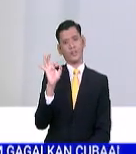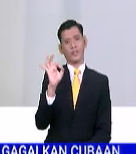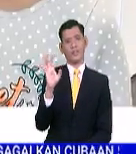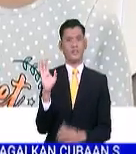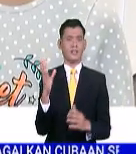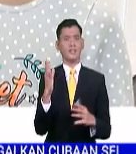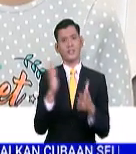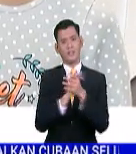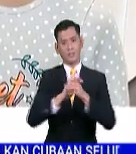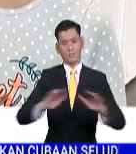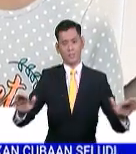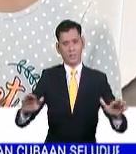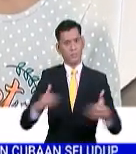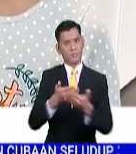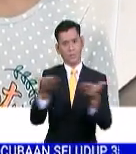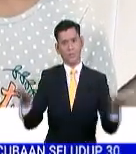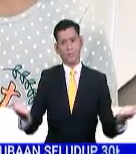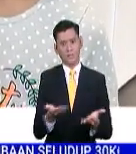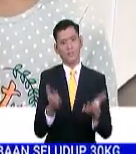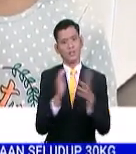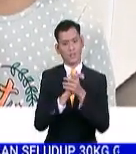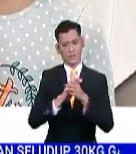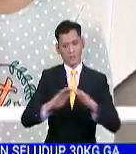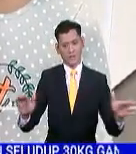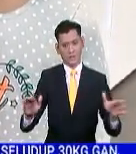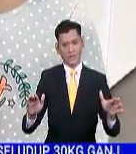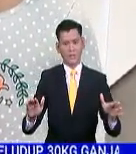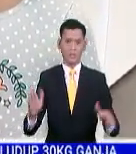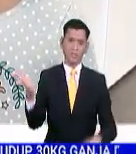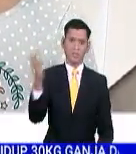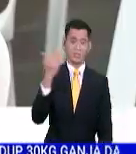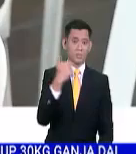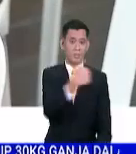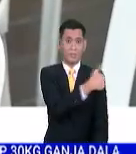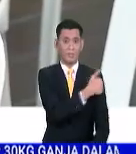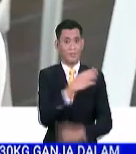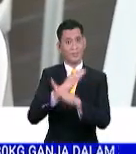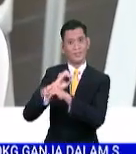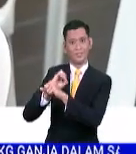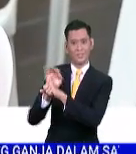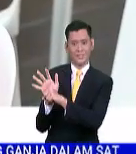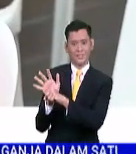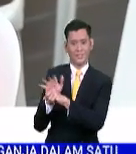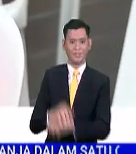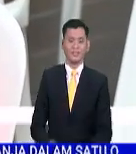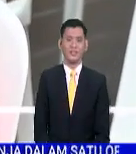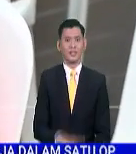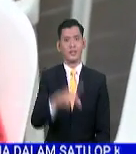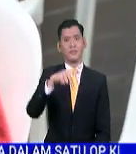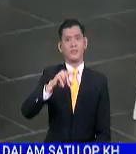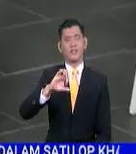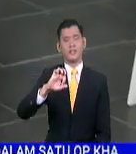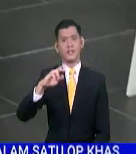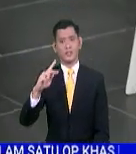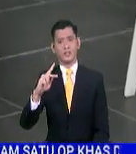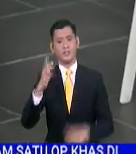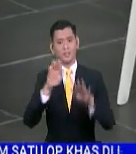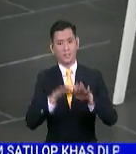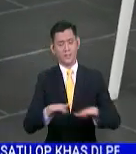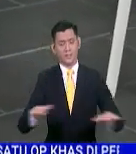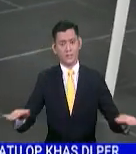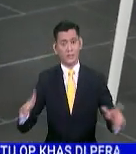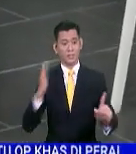everyone. In selamat. Jom ambil vaksin. PIC Kids disasarkan